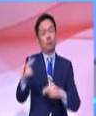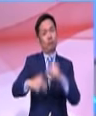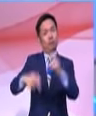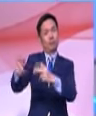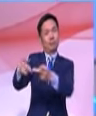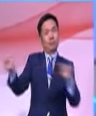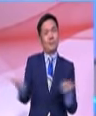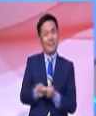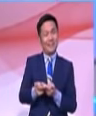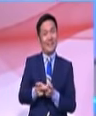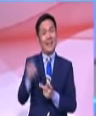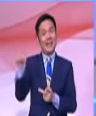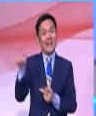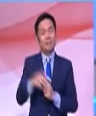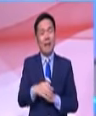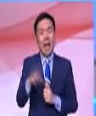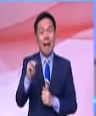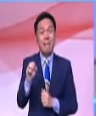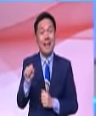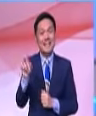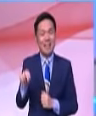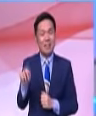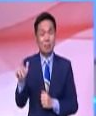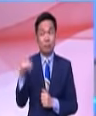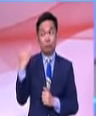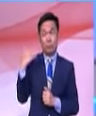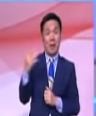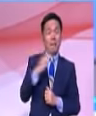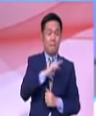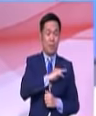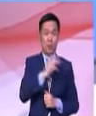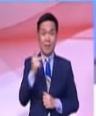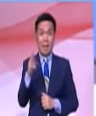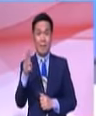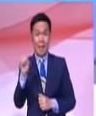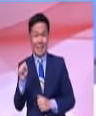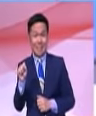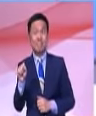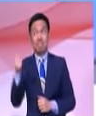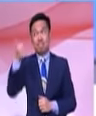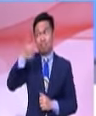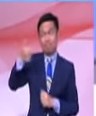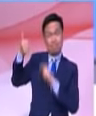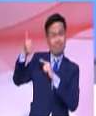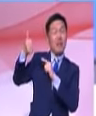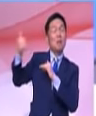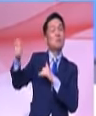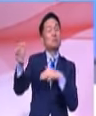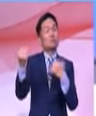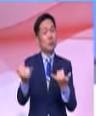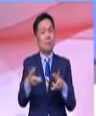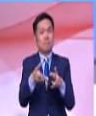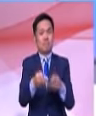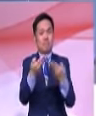sukan elektronik di Majlis Sukan Negara MSN oleh Menteri Belia dan Sukan Dato' Sri Rizal Marikan dan Amerikan hari